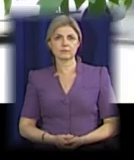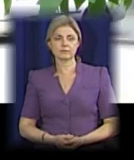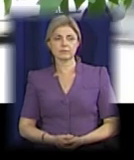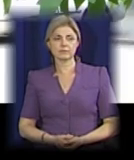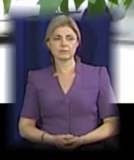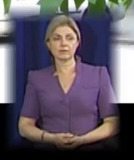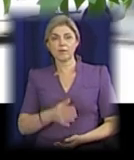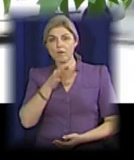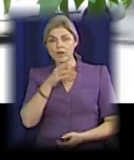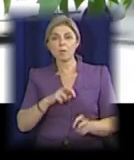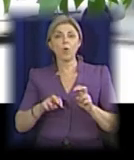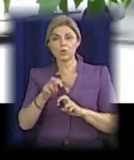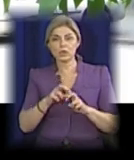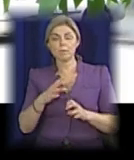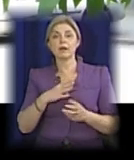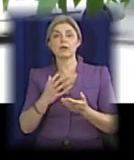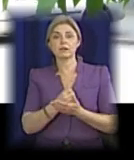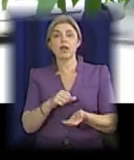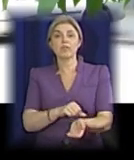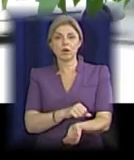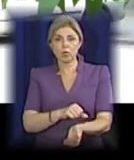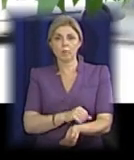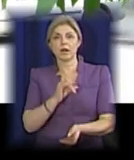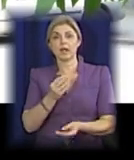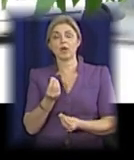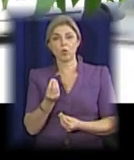В ході обшуку були вилучені наркотичні засоби, і гроші,